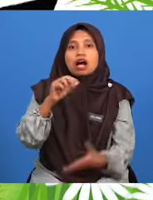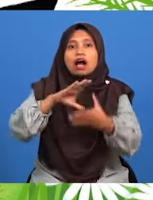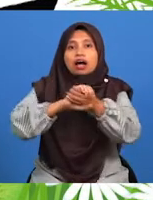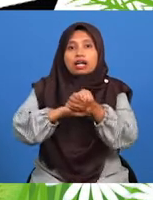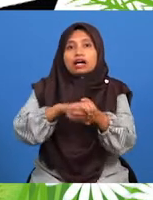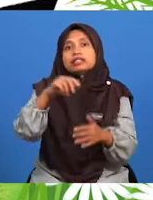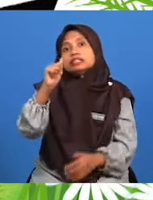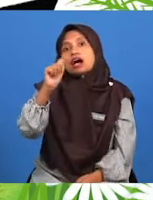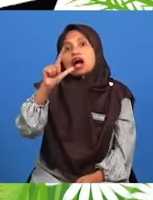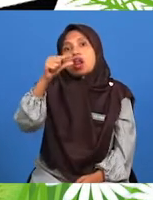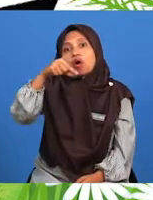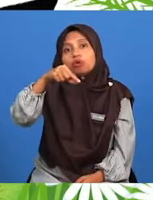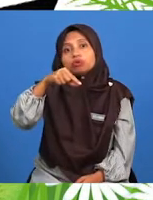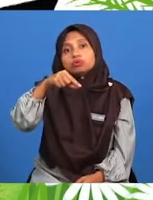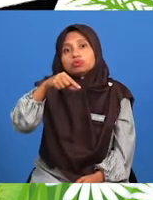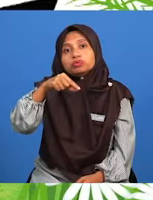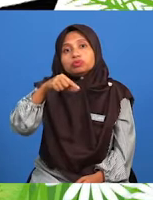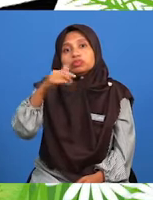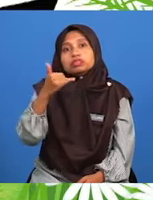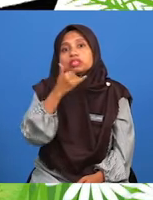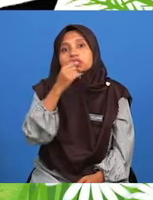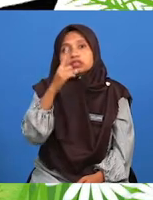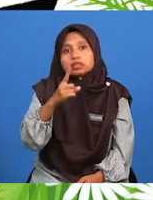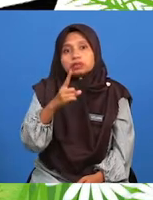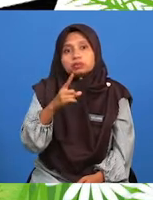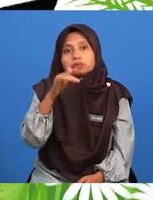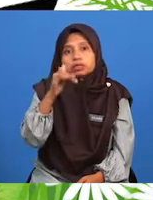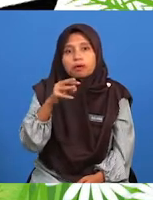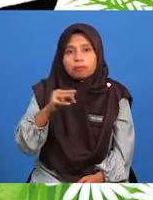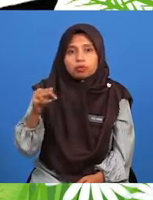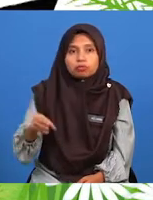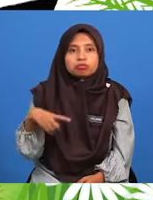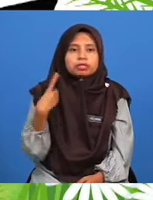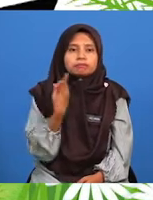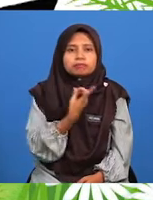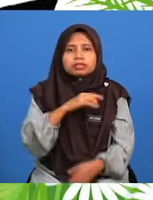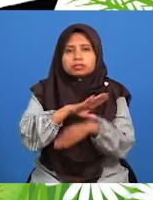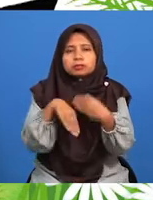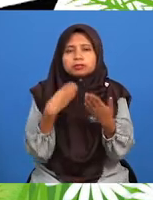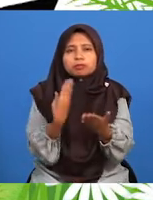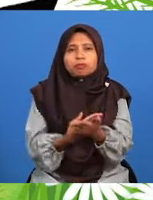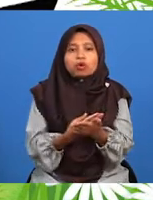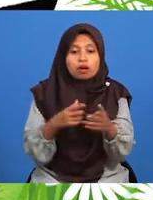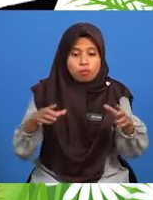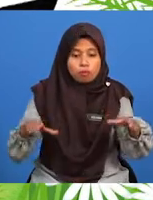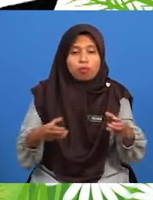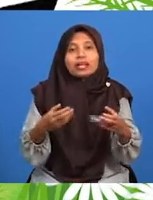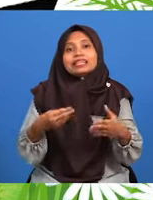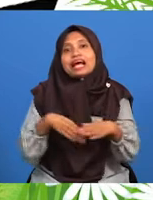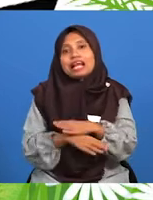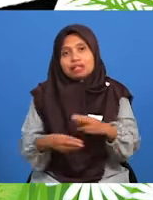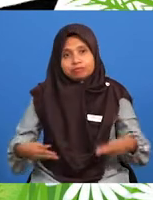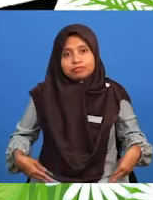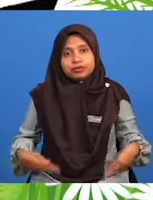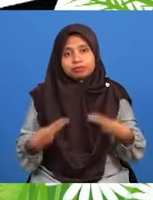Al-Qardu ini juga salah satu akad tabarruk yang pernah murid-murid semua alami dan lakukan dalam